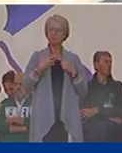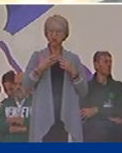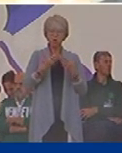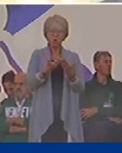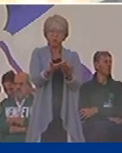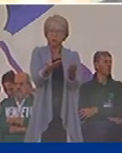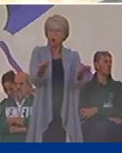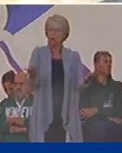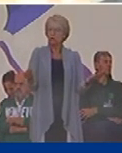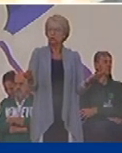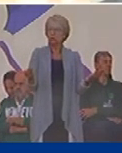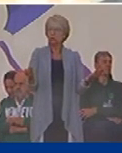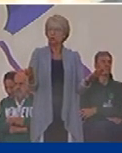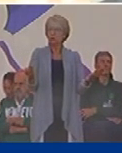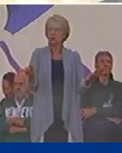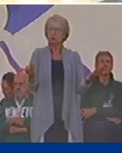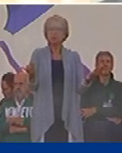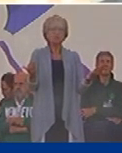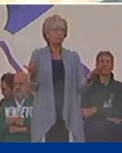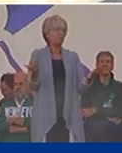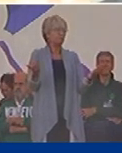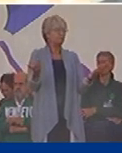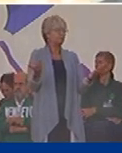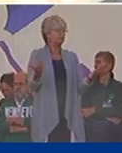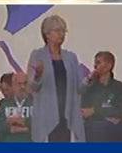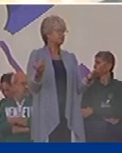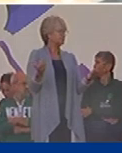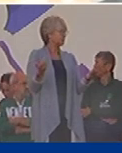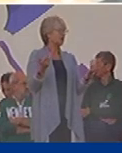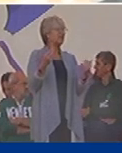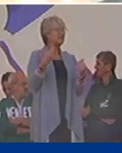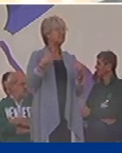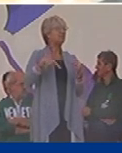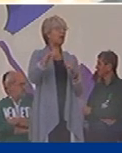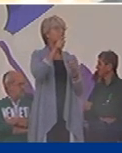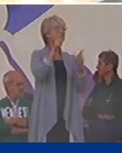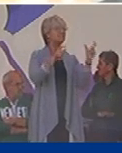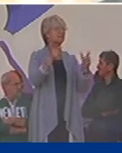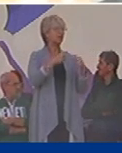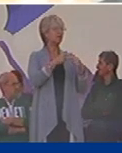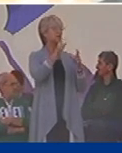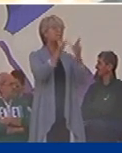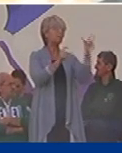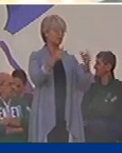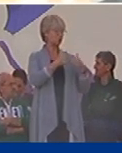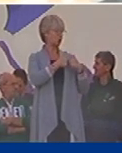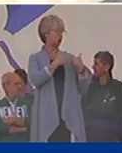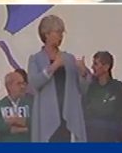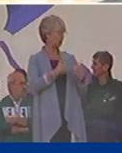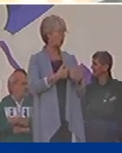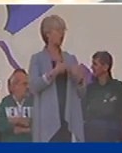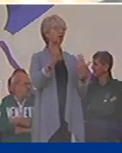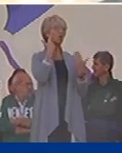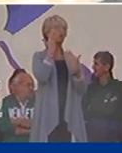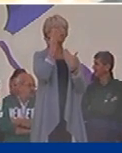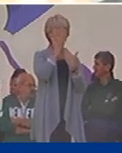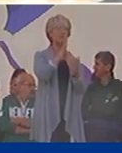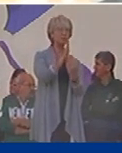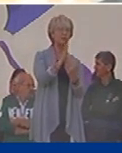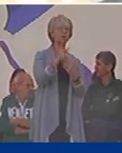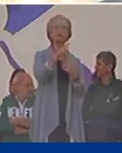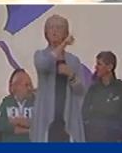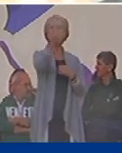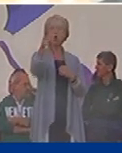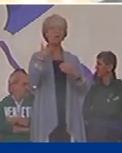campanile, siamo simili e siamo gente di cuore. Oggi voi avete dimostrato di essere vicino a